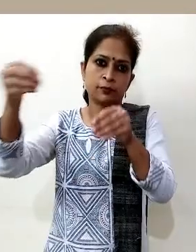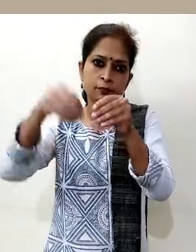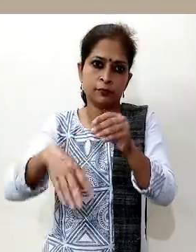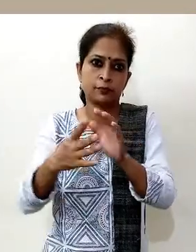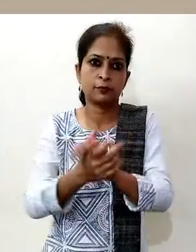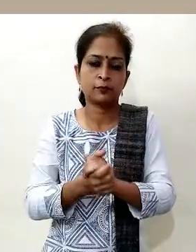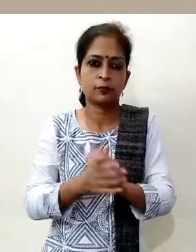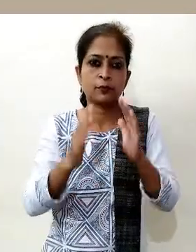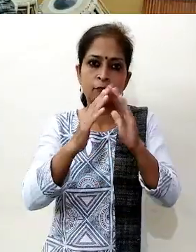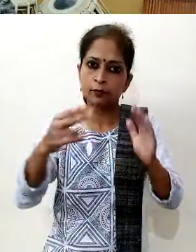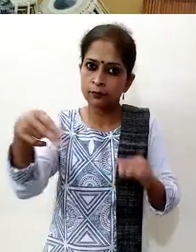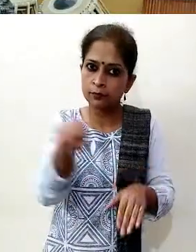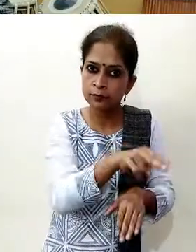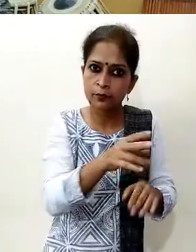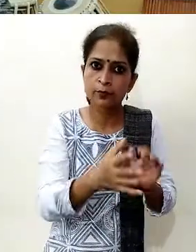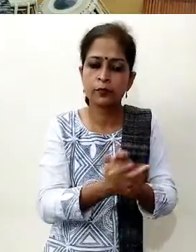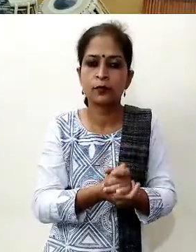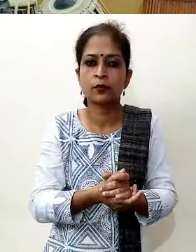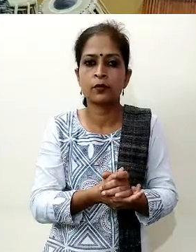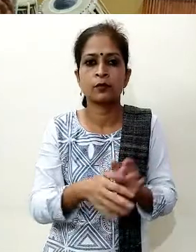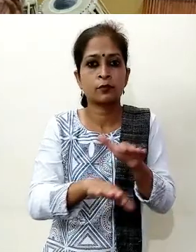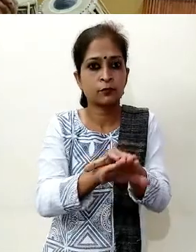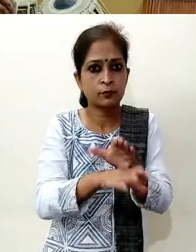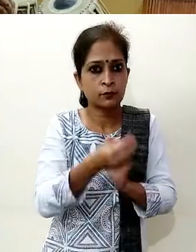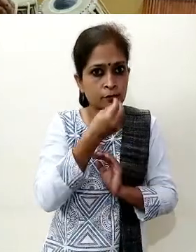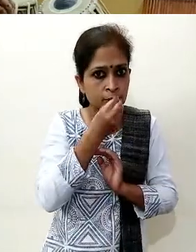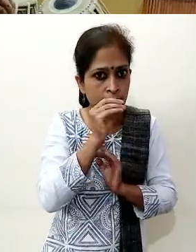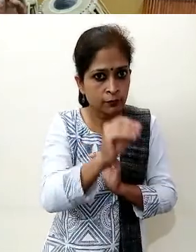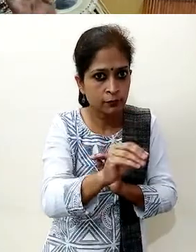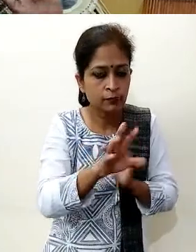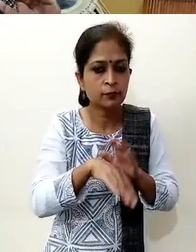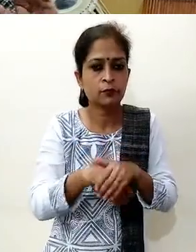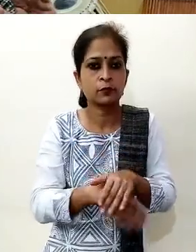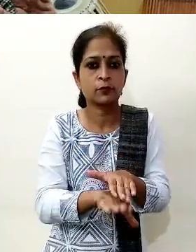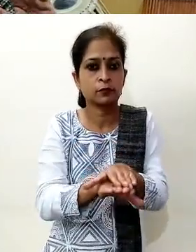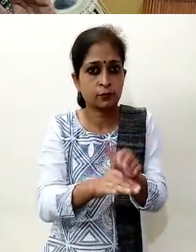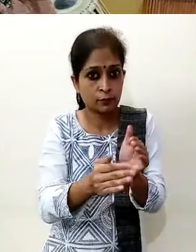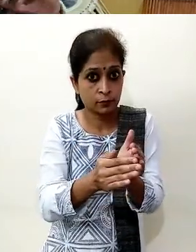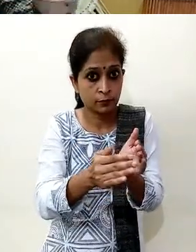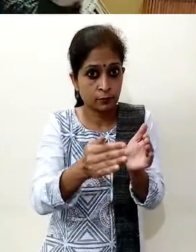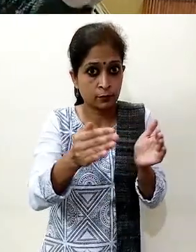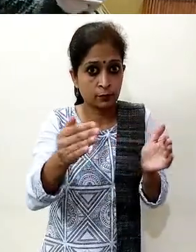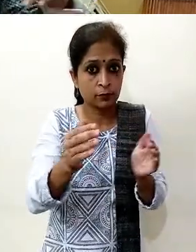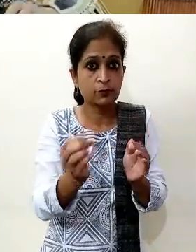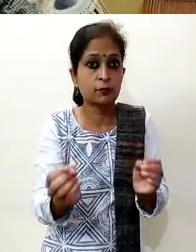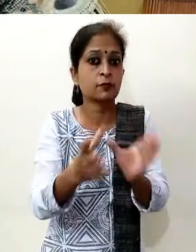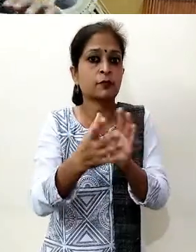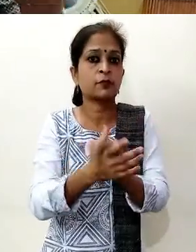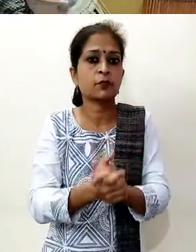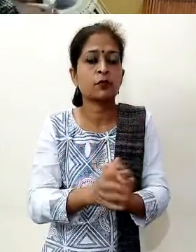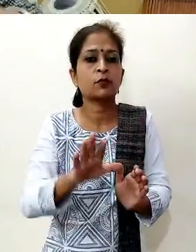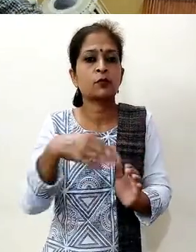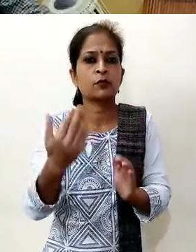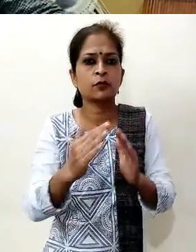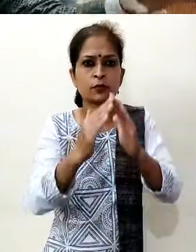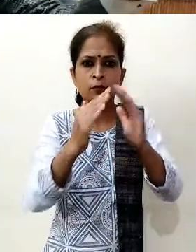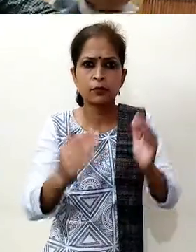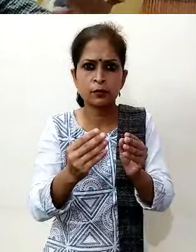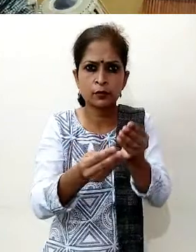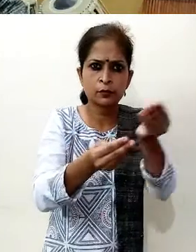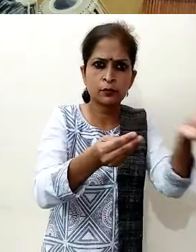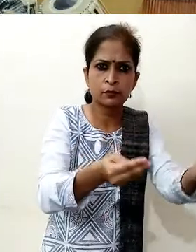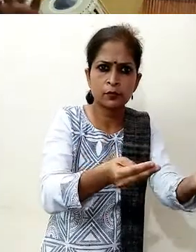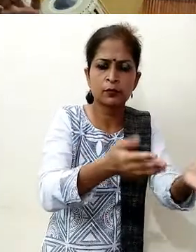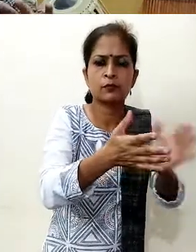गए। मछली का पोषण किया, मछली बड़ी हुई तो उसे अपने घर के पीछे के एक